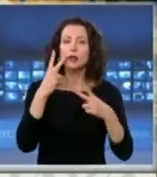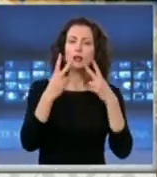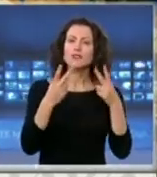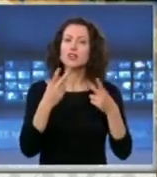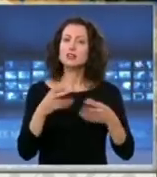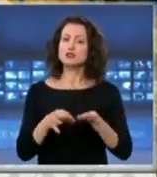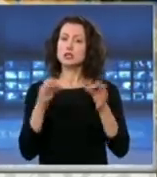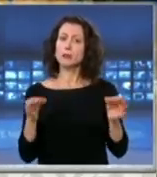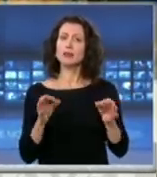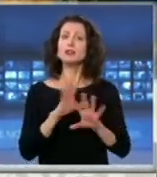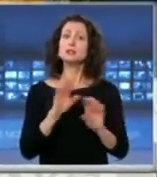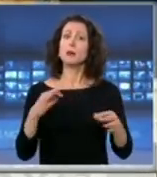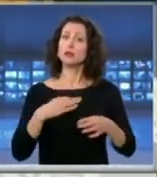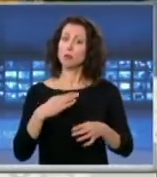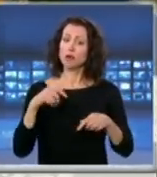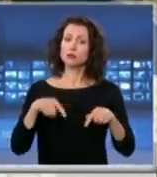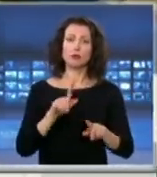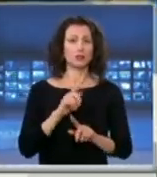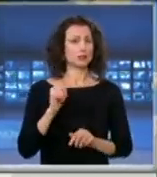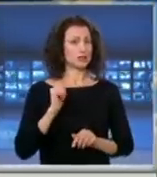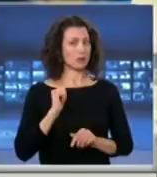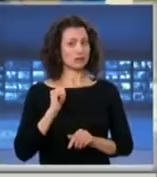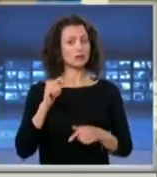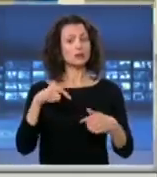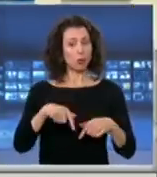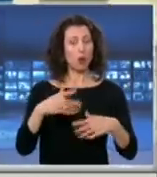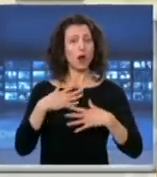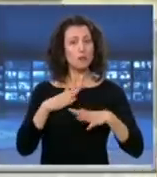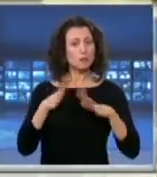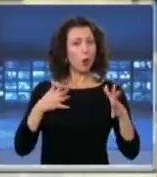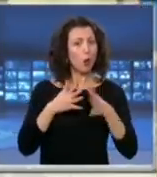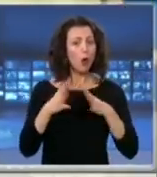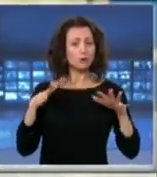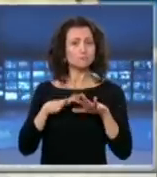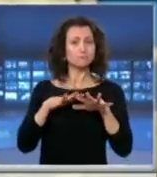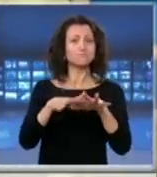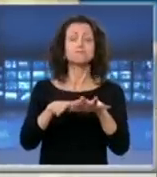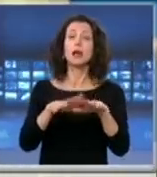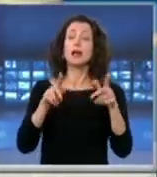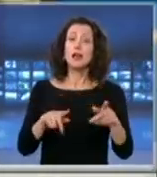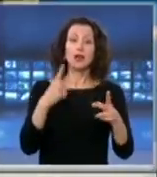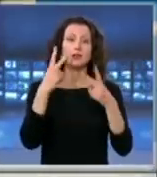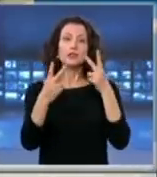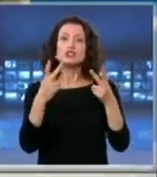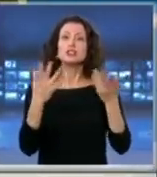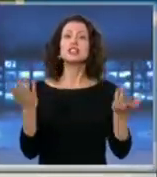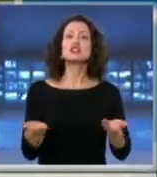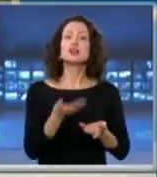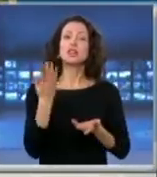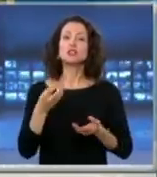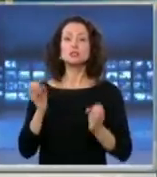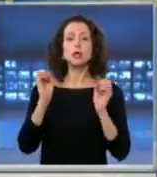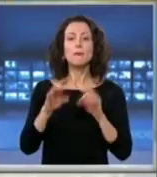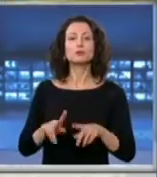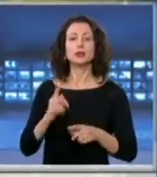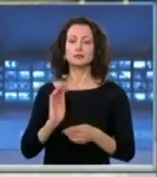тук не се спазват и е имало струпване на много хора без да се спазва дистанцията. Както може в момента да видите, вече се пускат само по